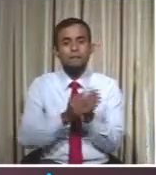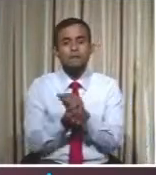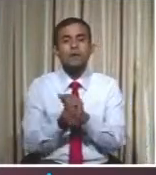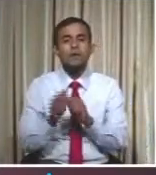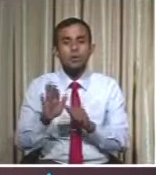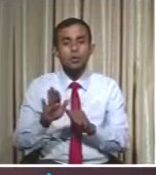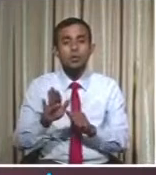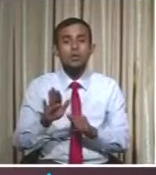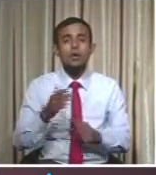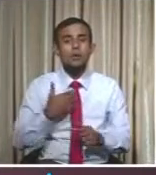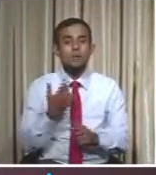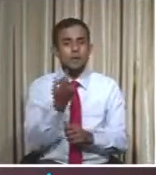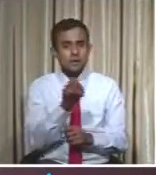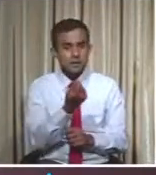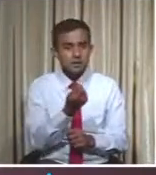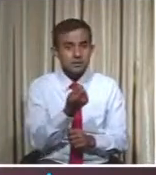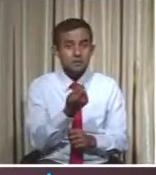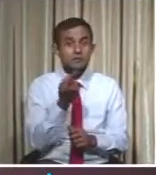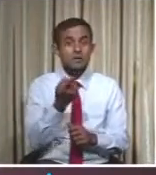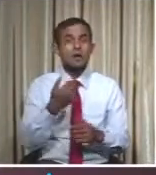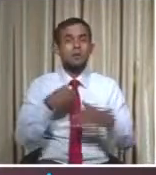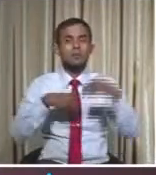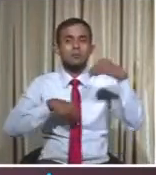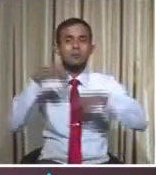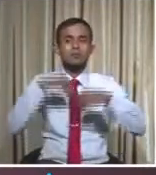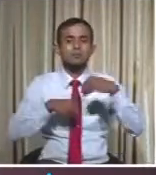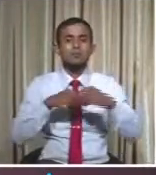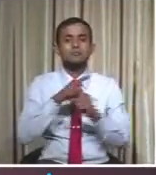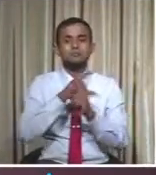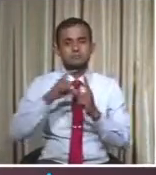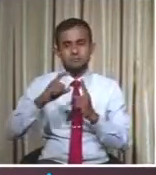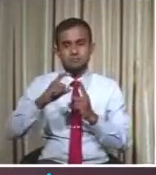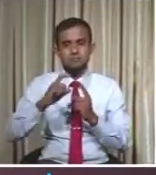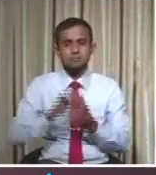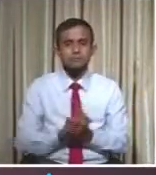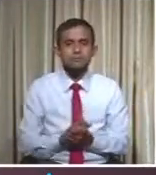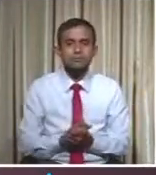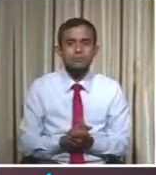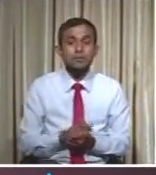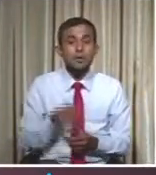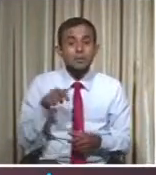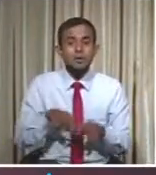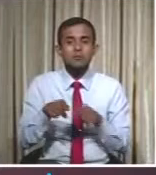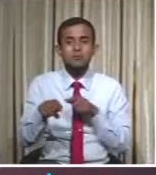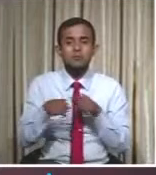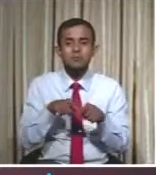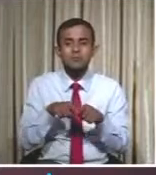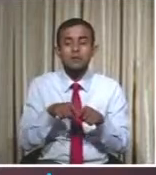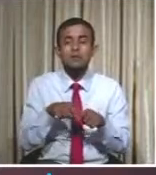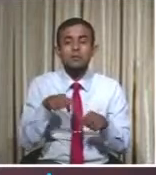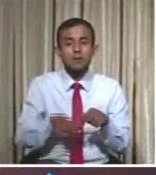අපේ ආර්ථිකයටත් වඩා අපේ දේශපාලන සංස්කෘතියයි ඉතින්